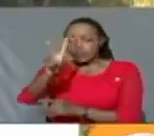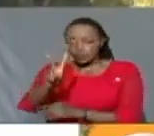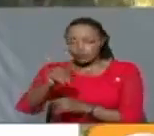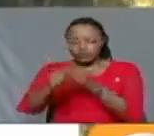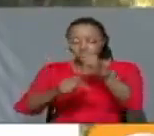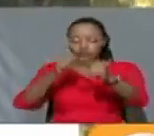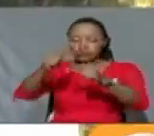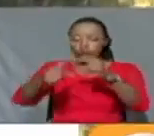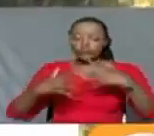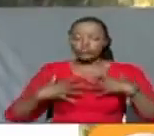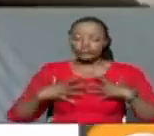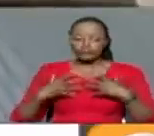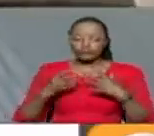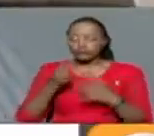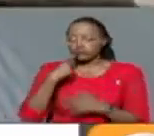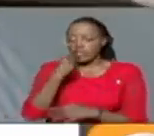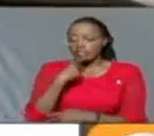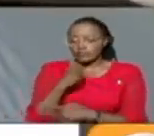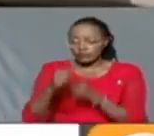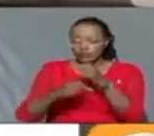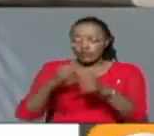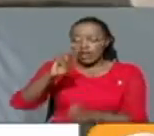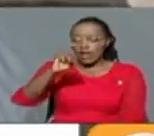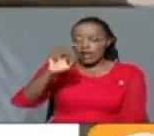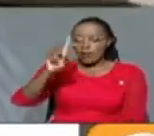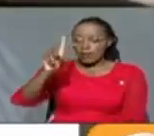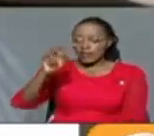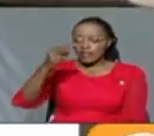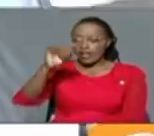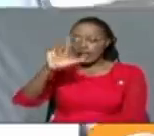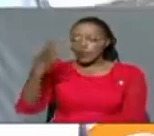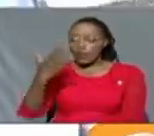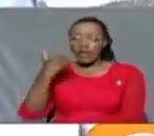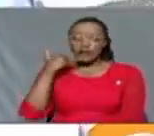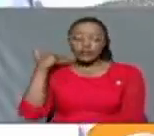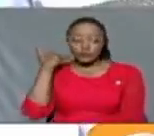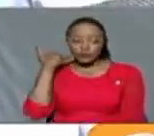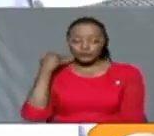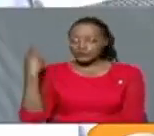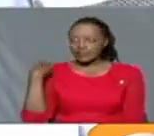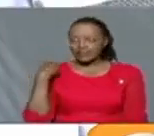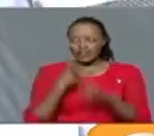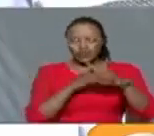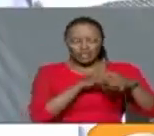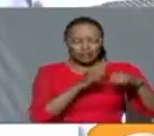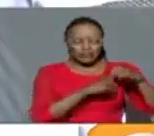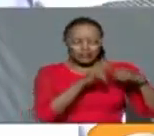wakiendelea kupokea matibabu katika hospitali ya Medihill mjini Nakuru. Jana katikati ya 6:30 and